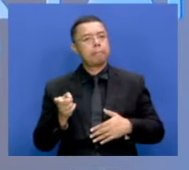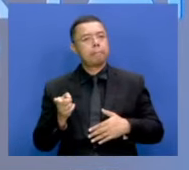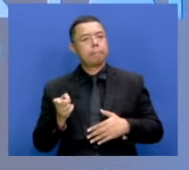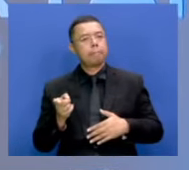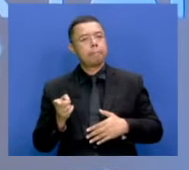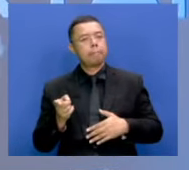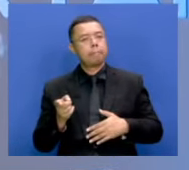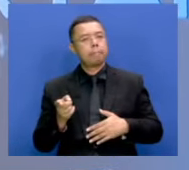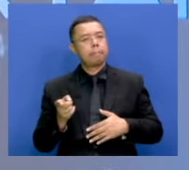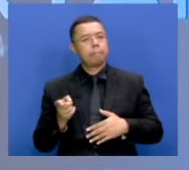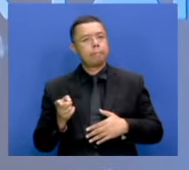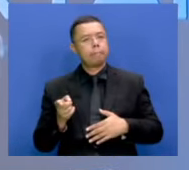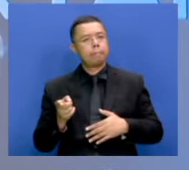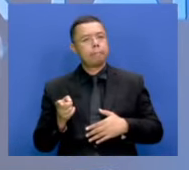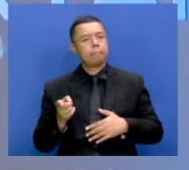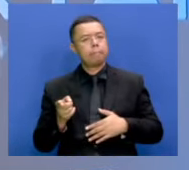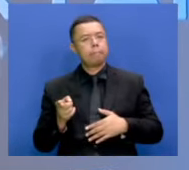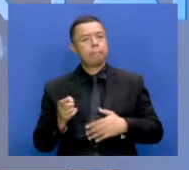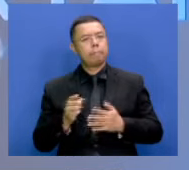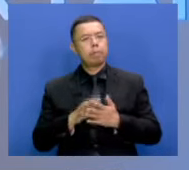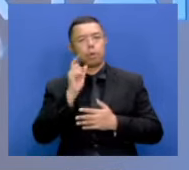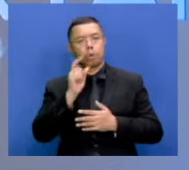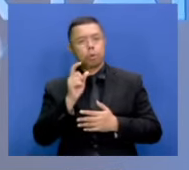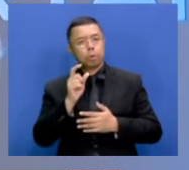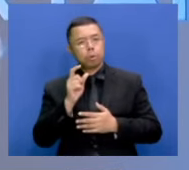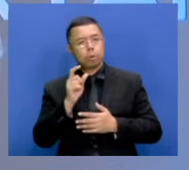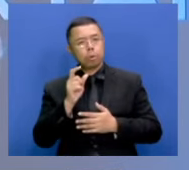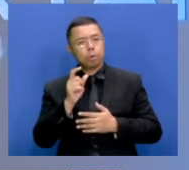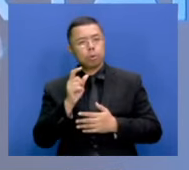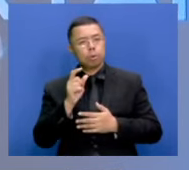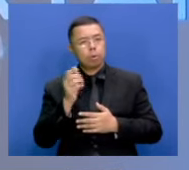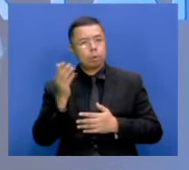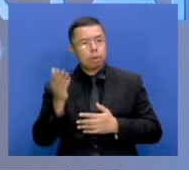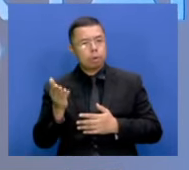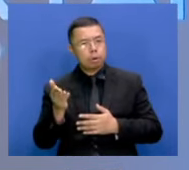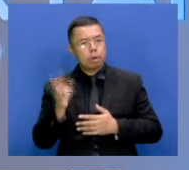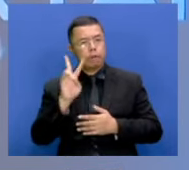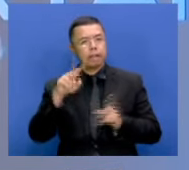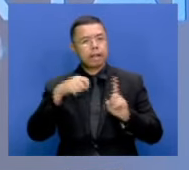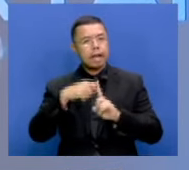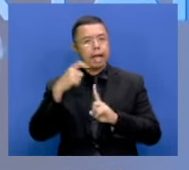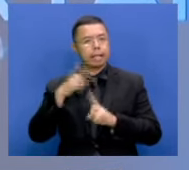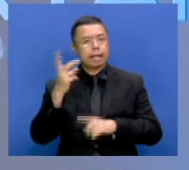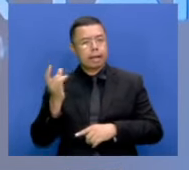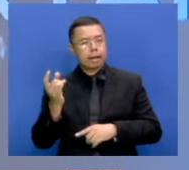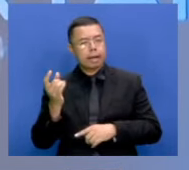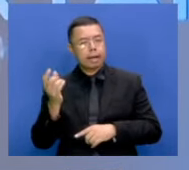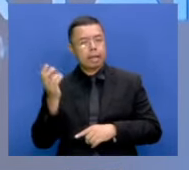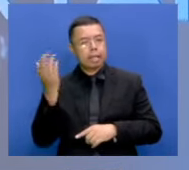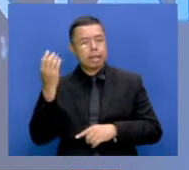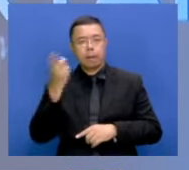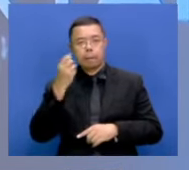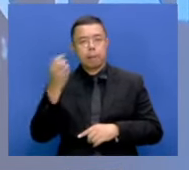Vektor Sakti. Vektor mempunyai arti seperti yang disampaikan oleh Pak Presiden